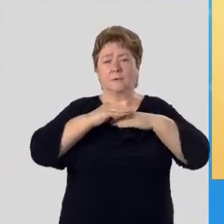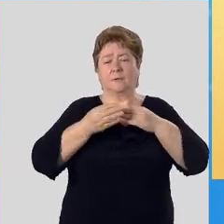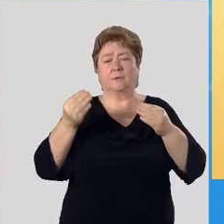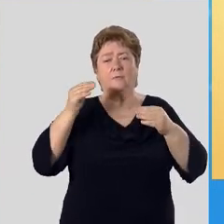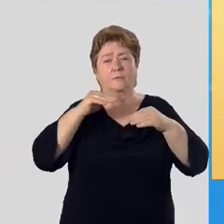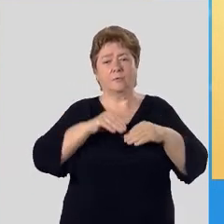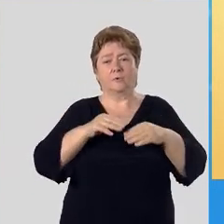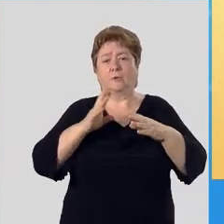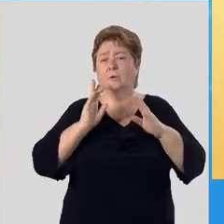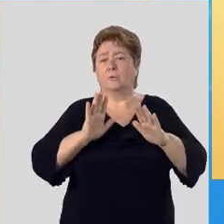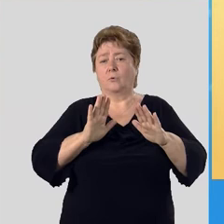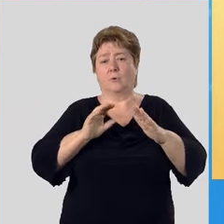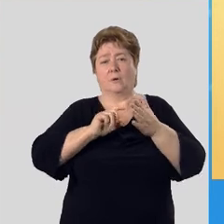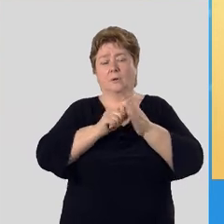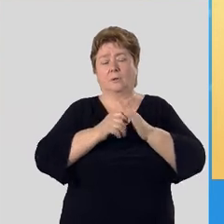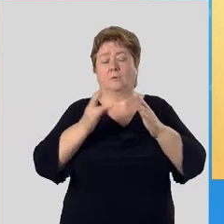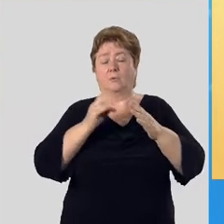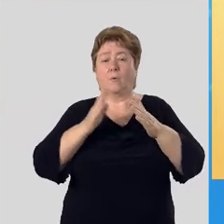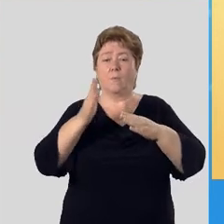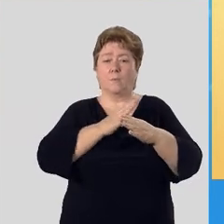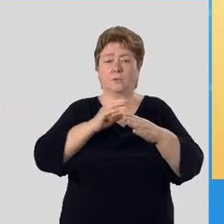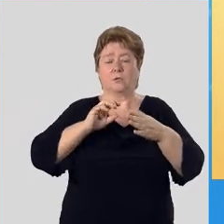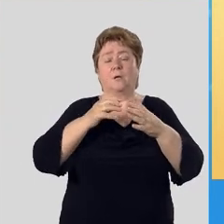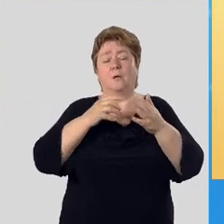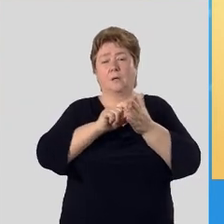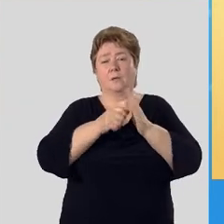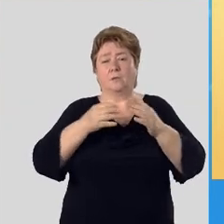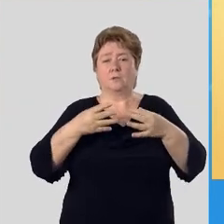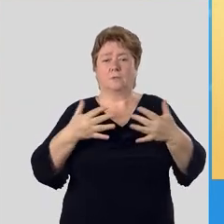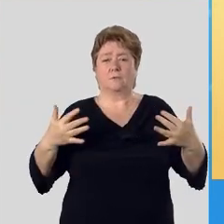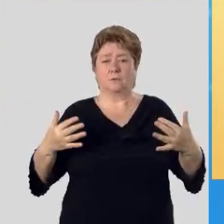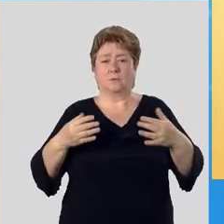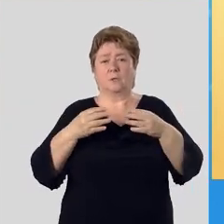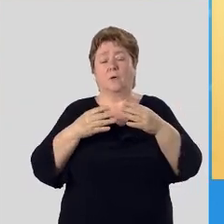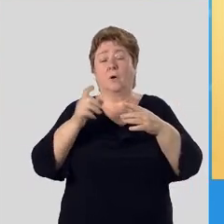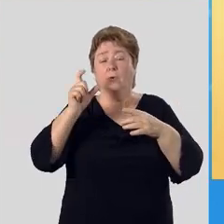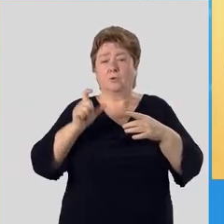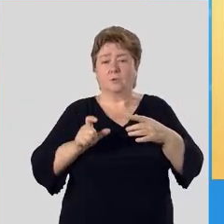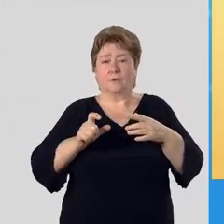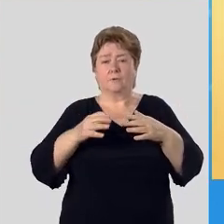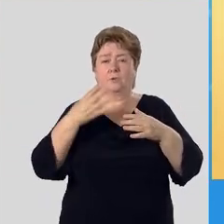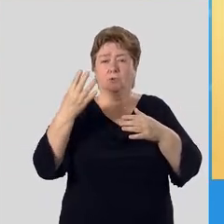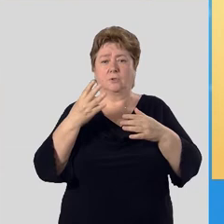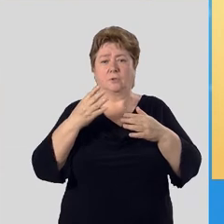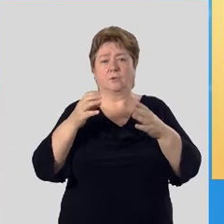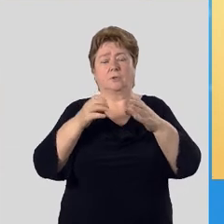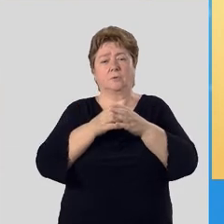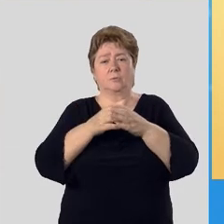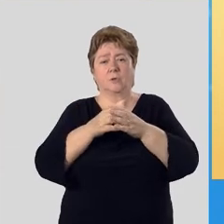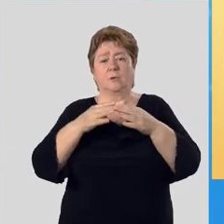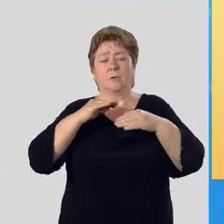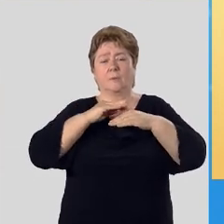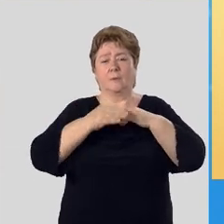входят не только клетки, но и межклеточное вещество. У человека четыре типа